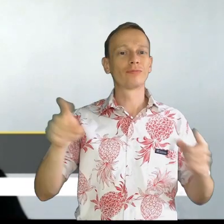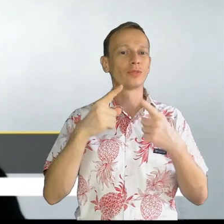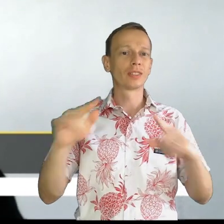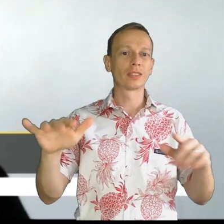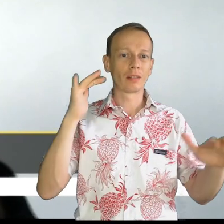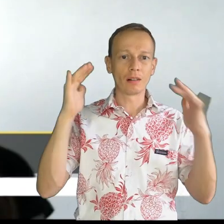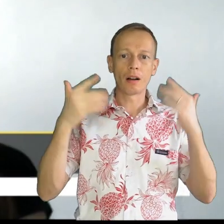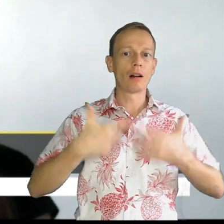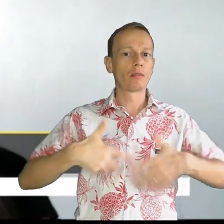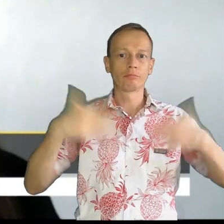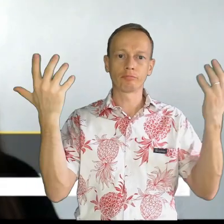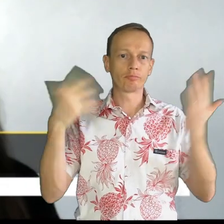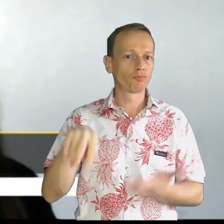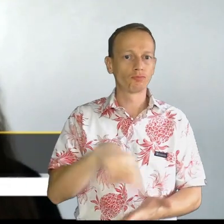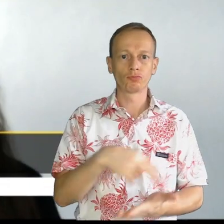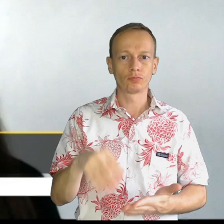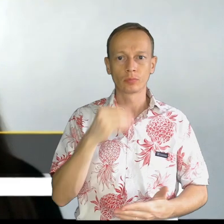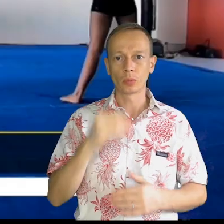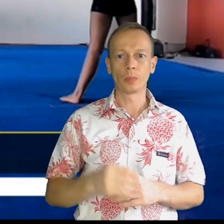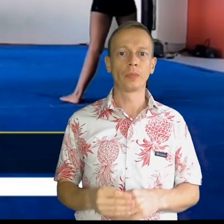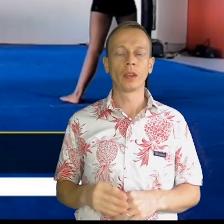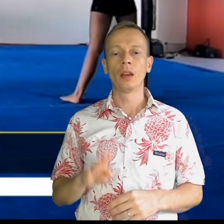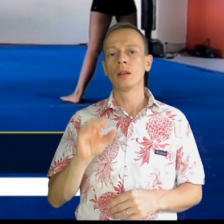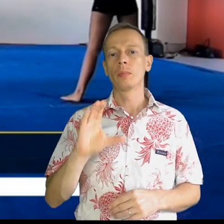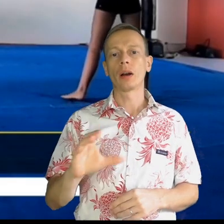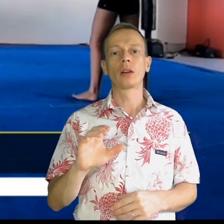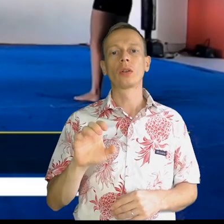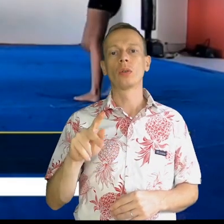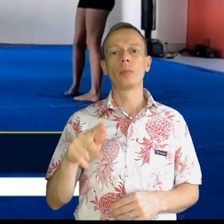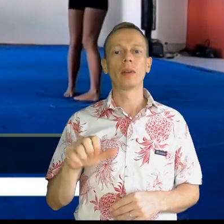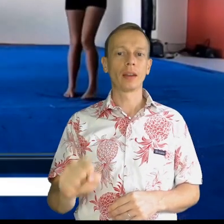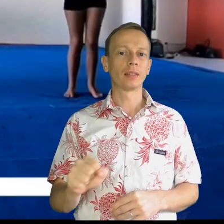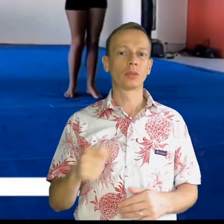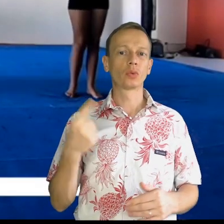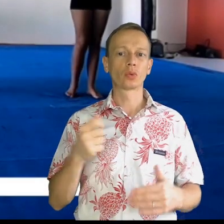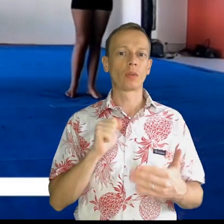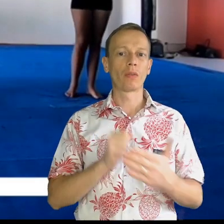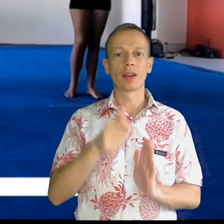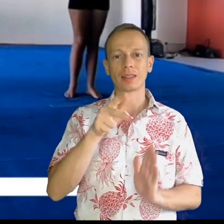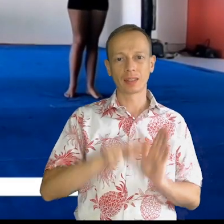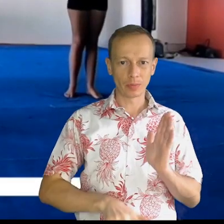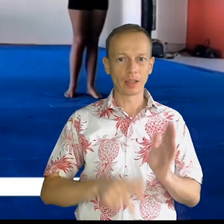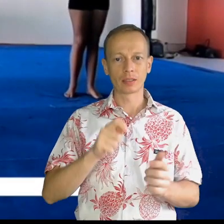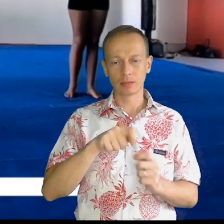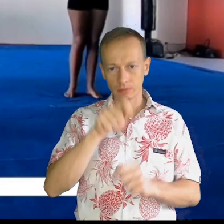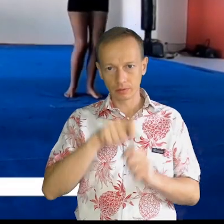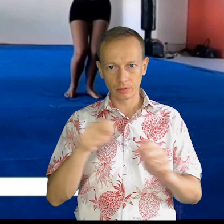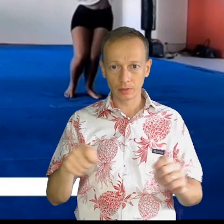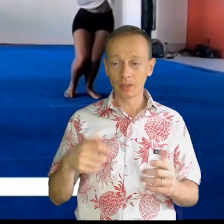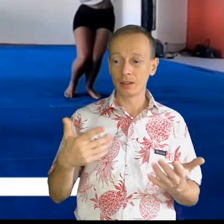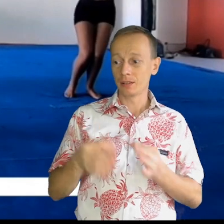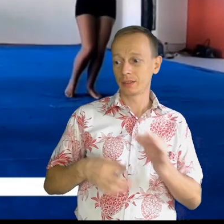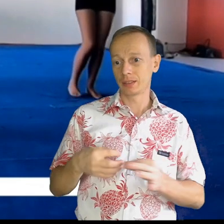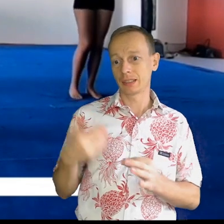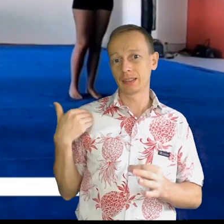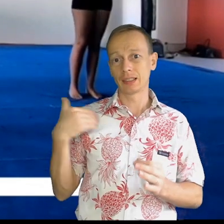que tu es à l'intérieur, que tu sens la musique, tu te sens bien et tu te lâches. Le baccalauréat en EPS a lieu à chaque fin de trimestre. Donc là, on vient de terminer un cycle